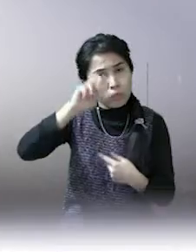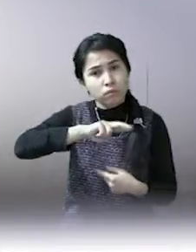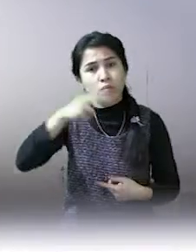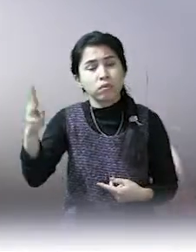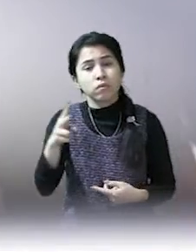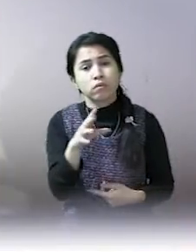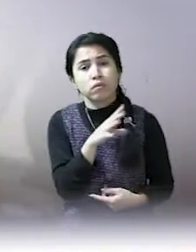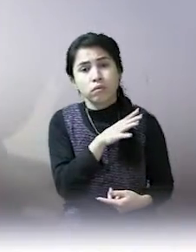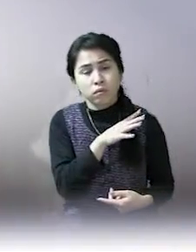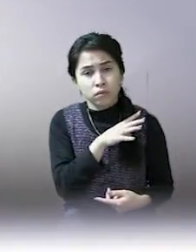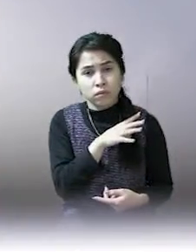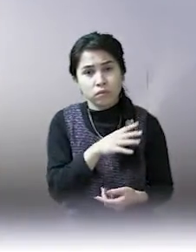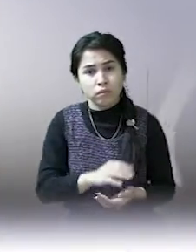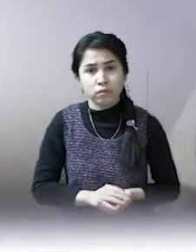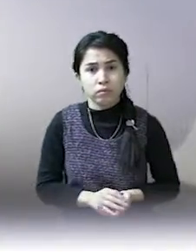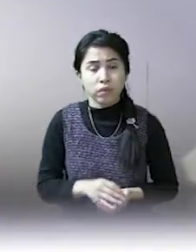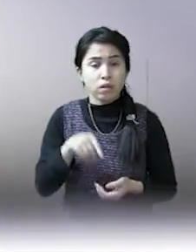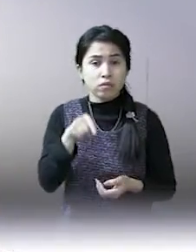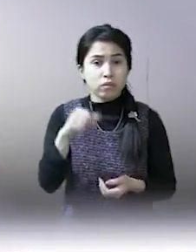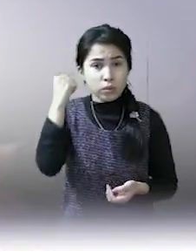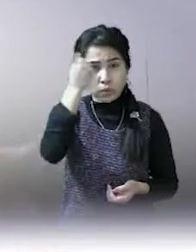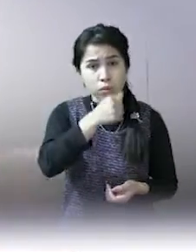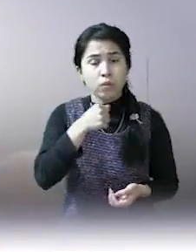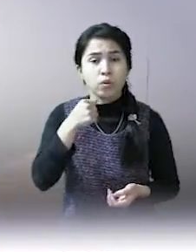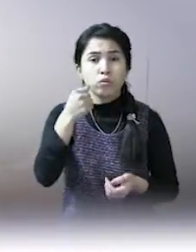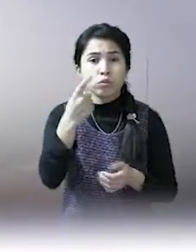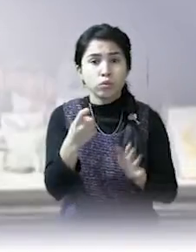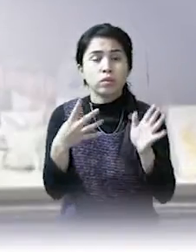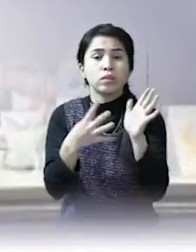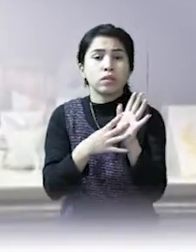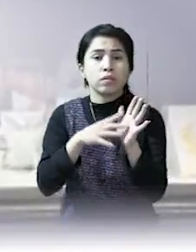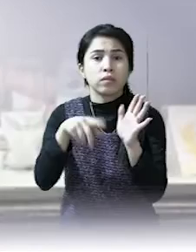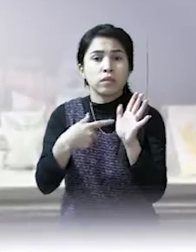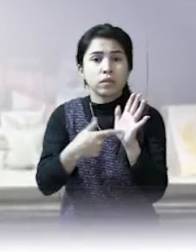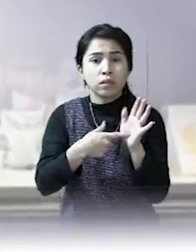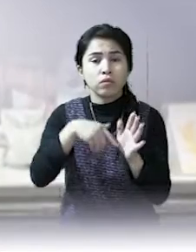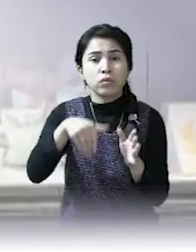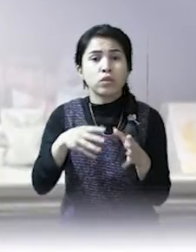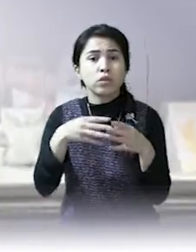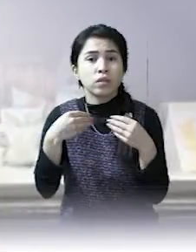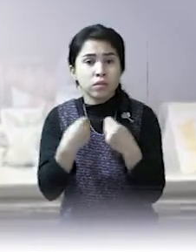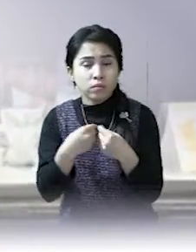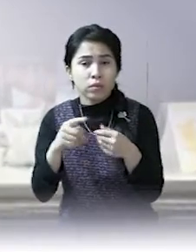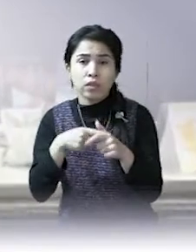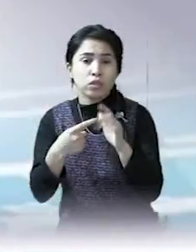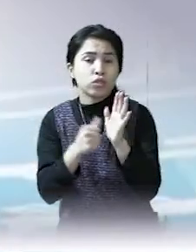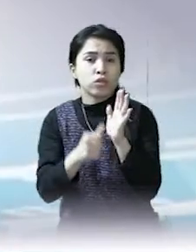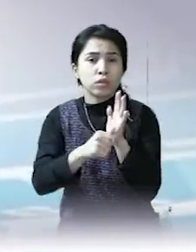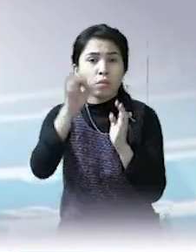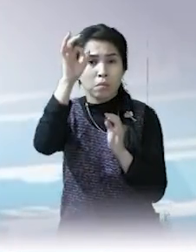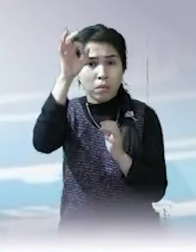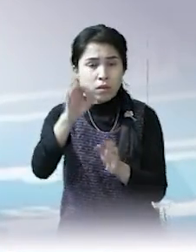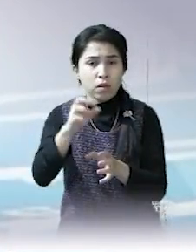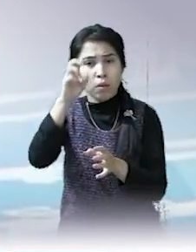қаржы төленеді деді. Бұл ретте отбасының еңбекке қабілетті мүшесі мемлекет тарапынан ұсынылған жұмыстан бас тартқан жағдайда